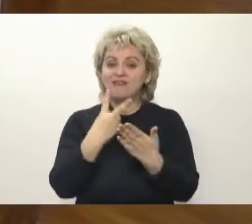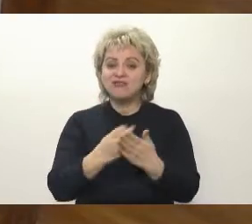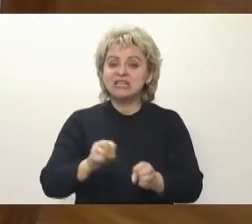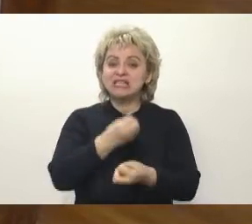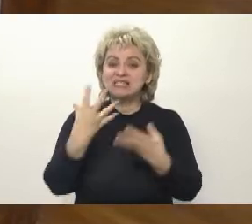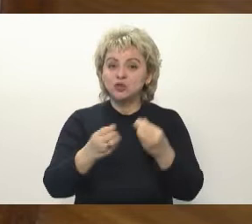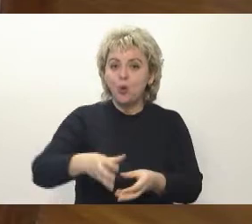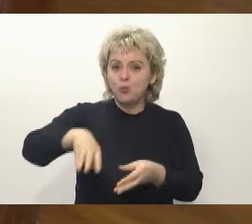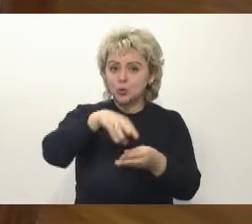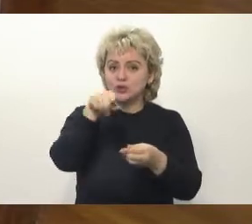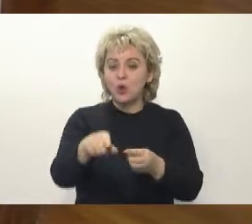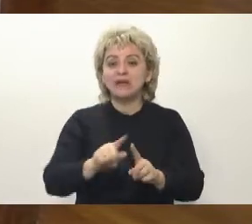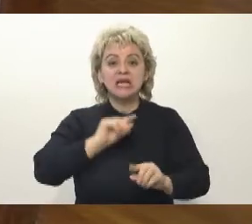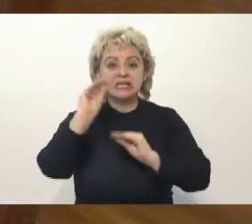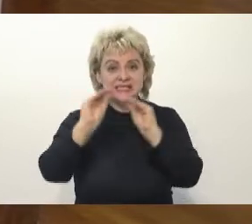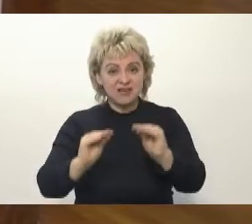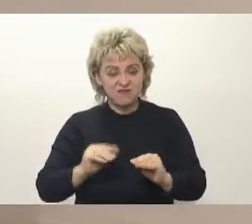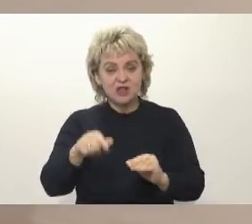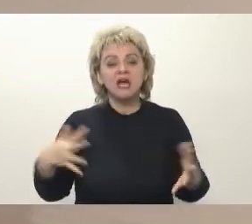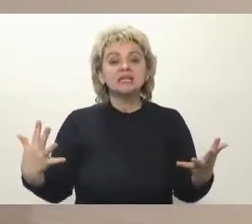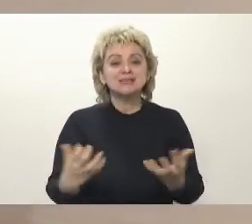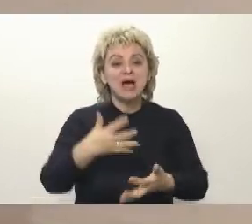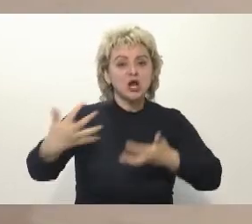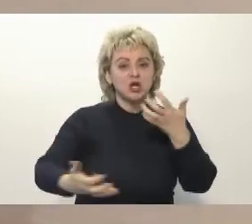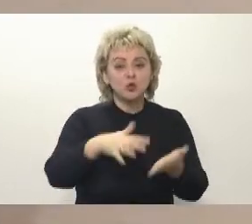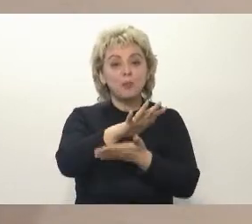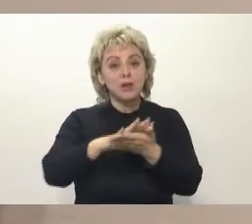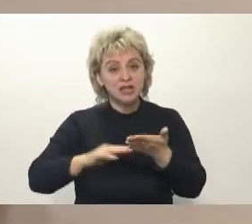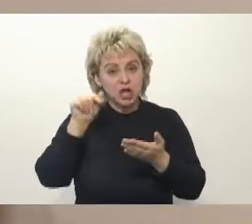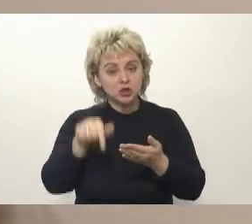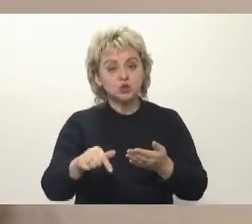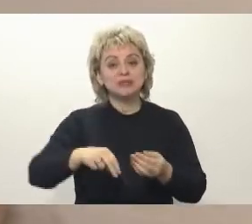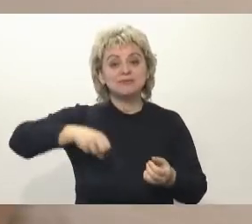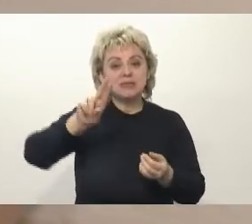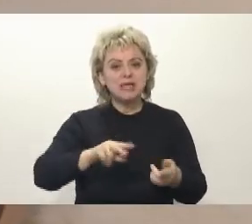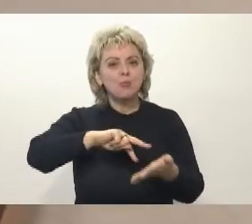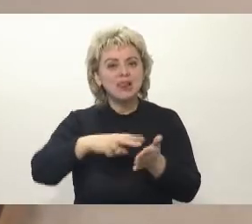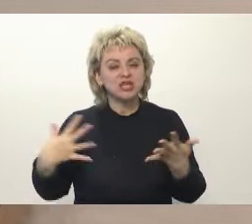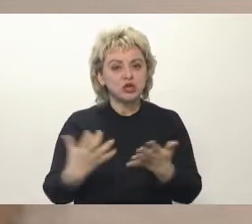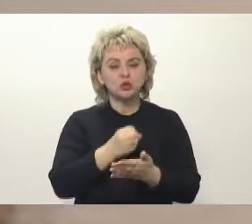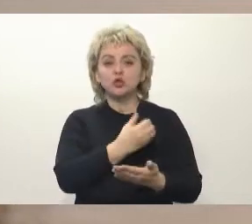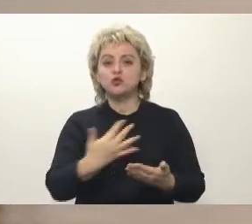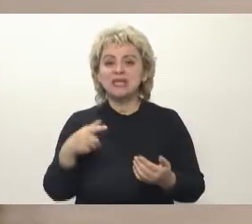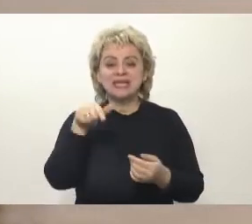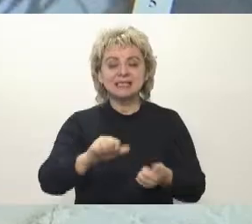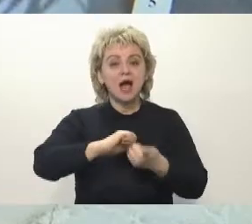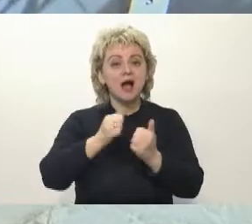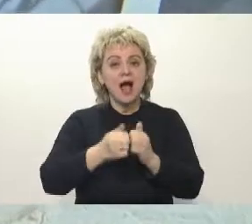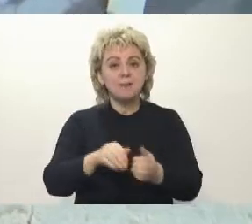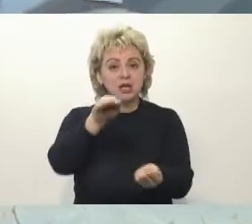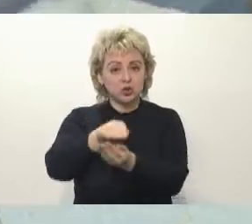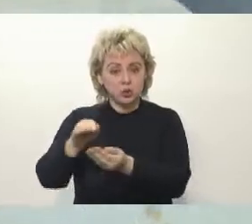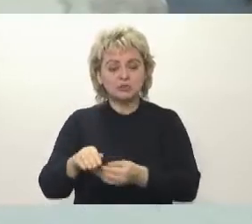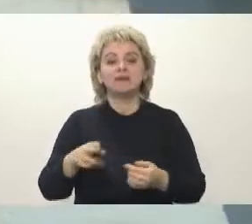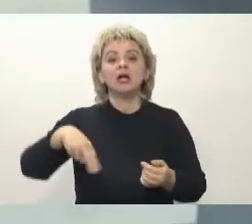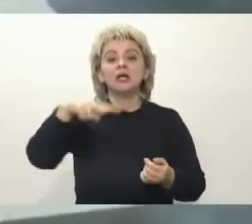цветочных бутонов и астральных символов. Спасательные раскопки продолжаются, и археологи планируют найти еще несколько каменных склепов.